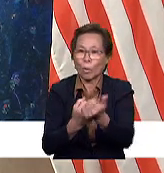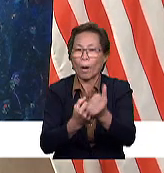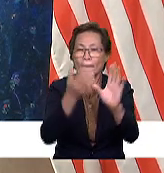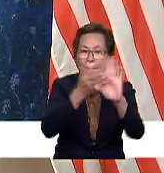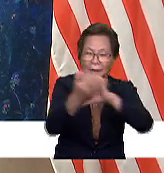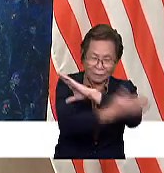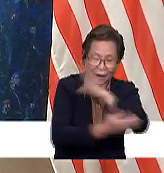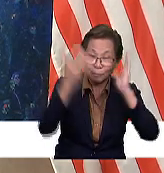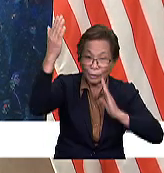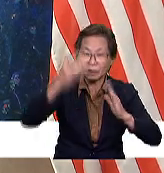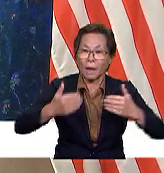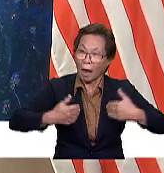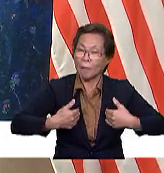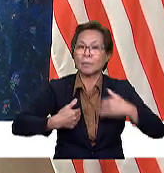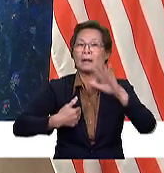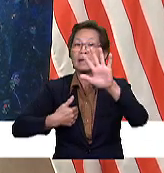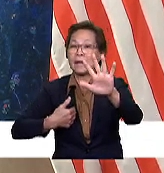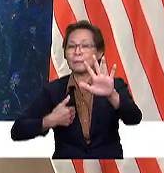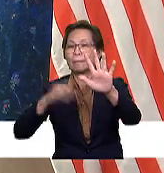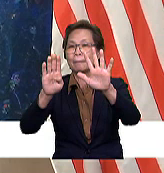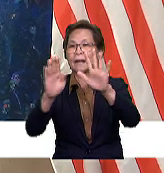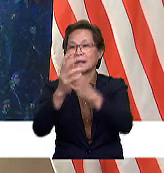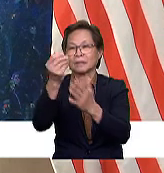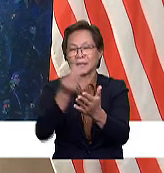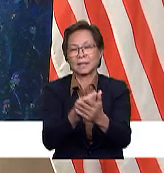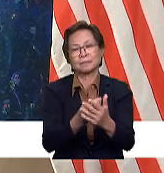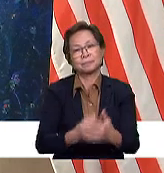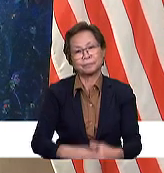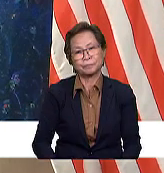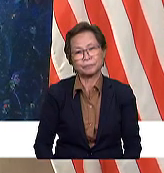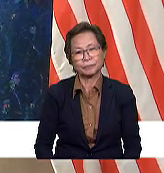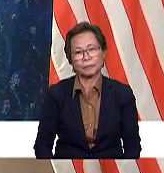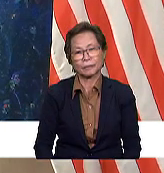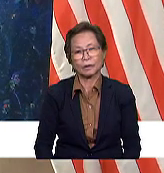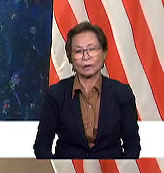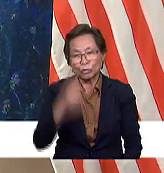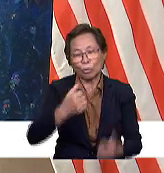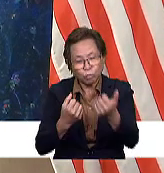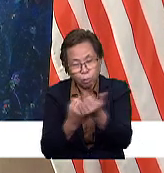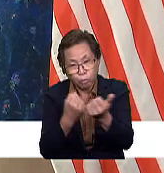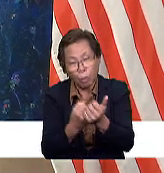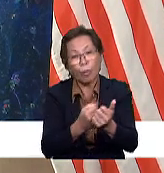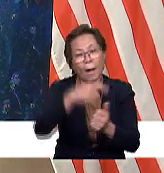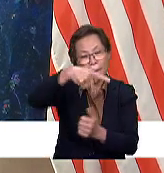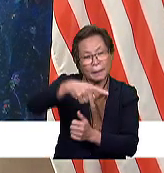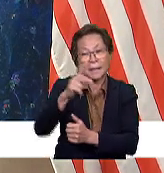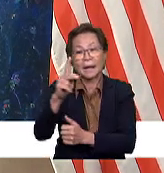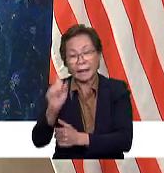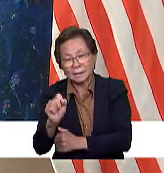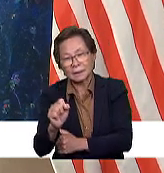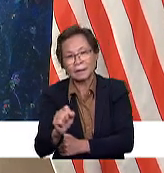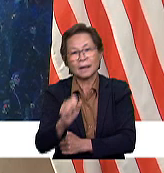ia masih berbagai 5.bin dingin untuk menyokong lagi pics